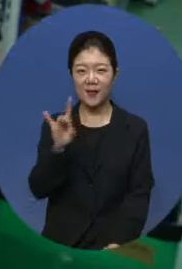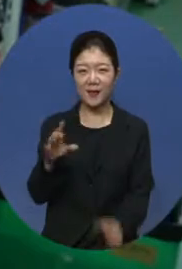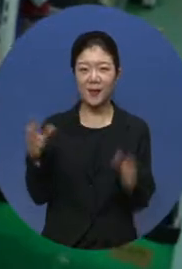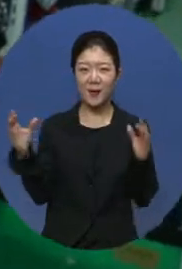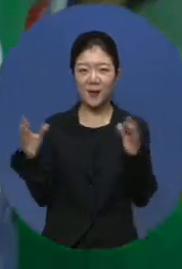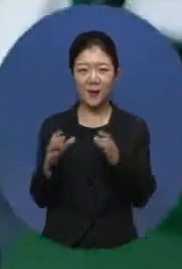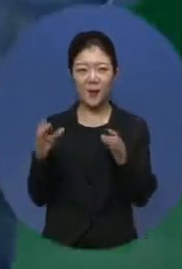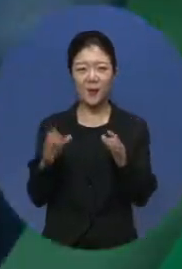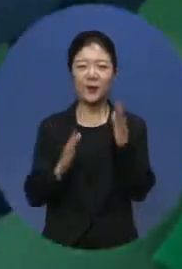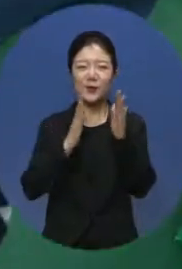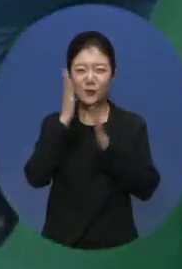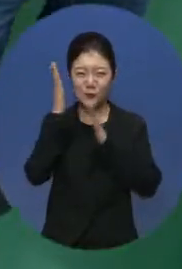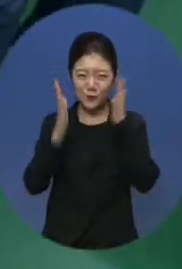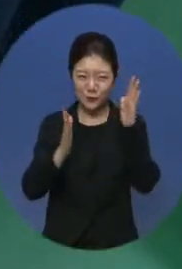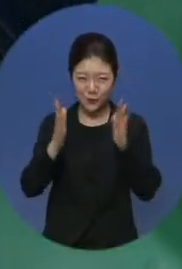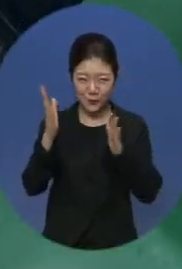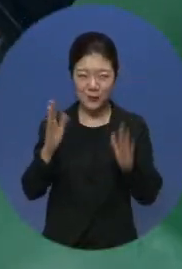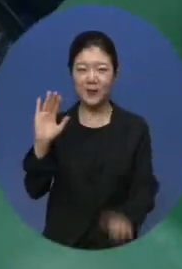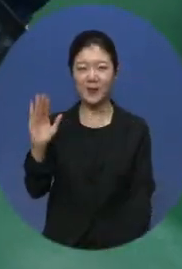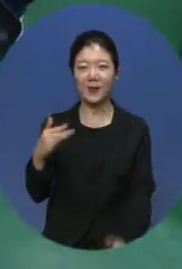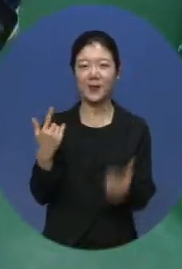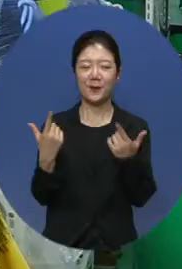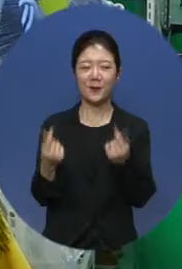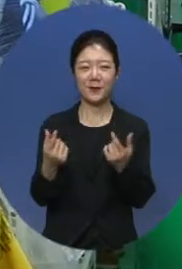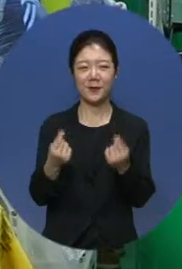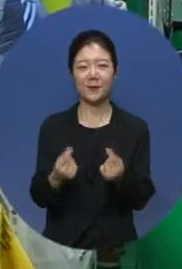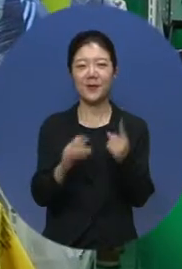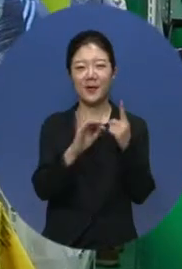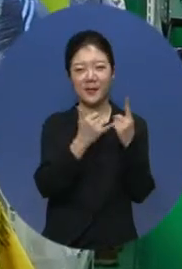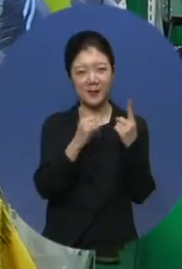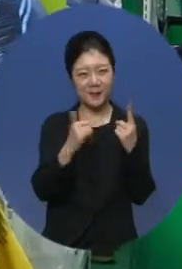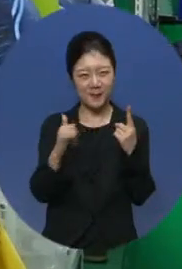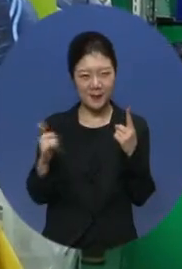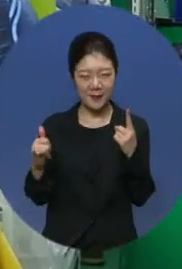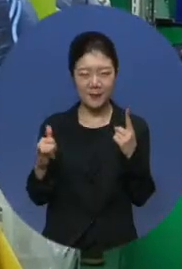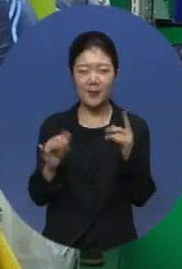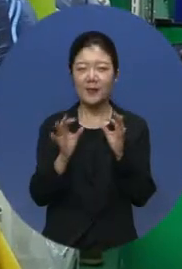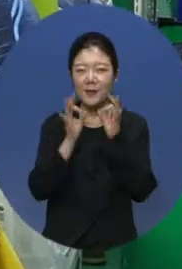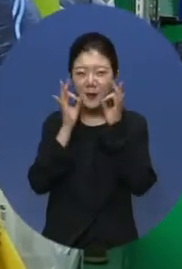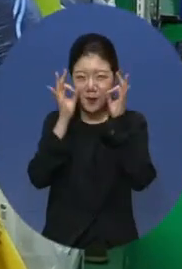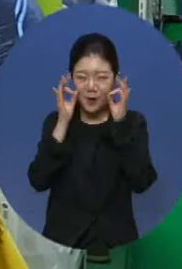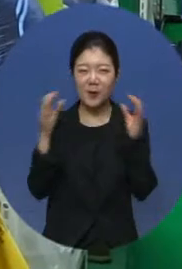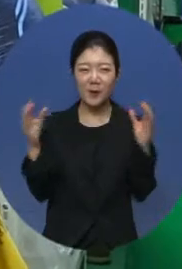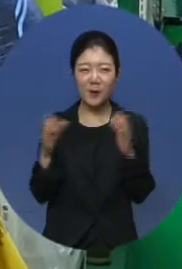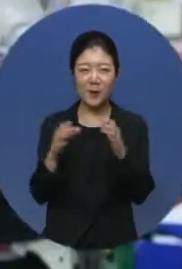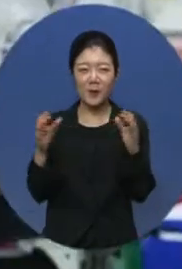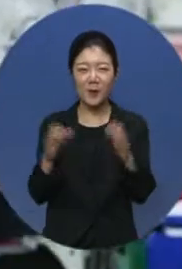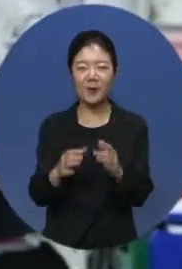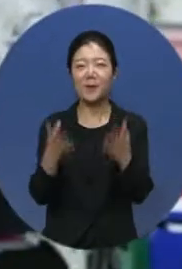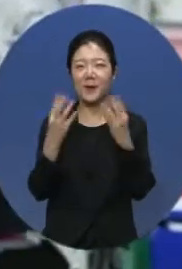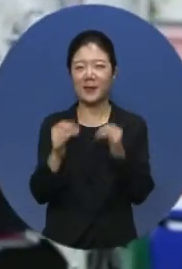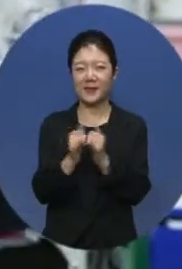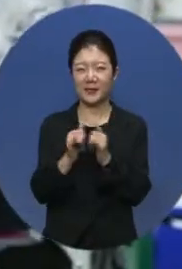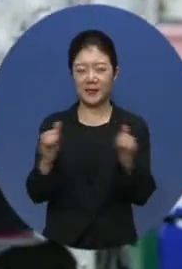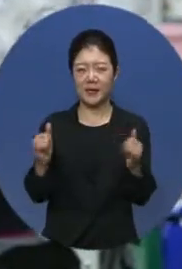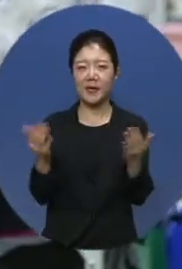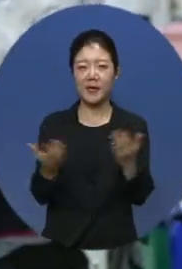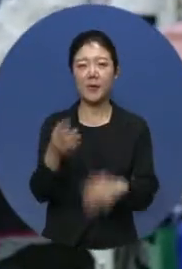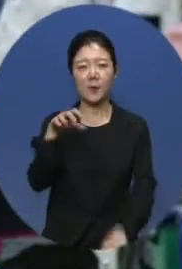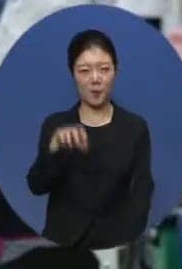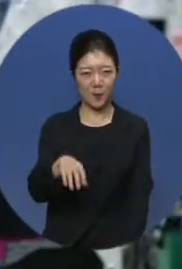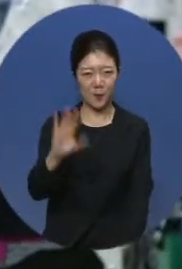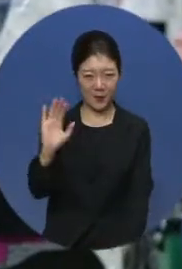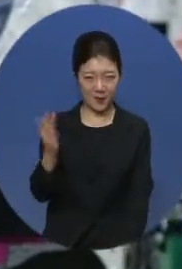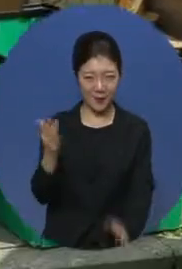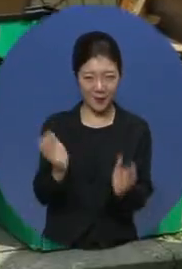가 모여 울창한 숲을 이루듯이 한 사람 한 사람의 정성이 모여 많은 이들의 일터가